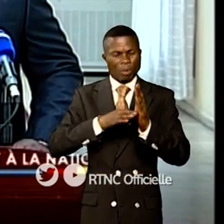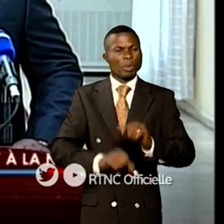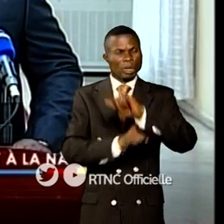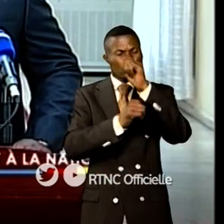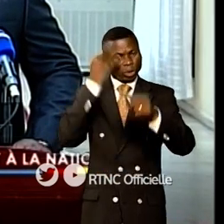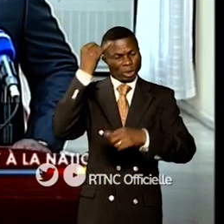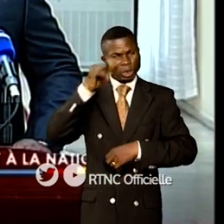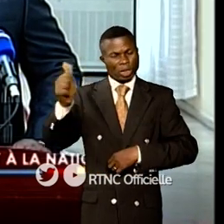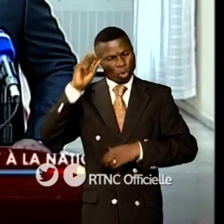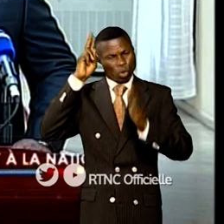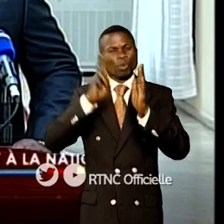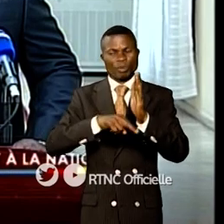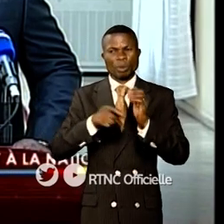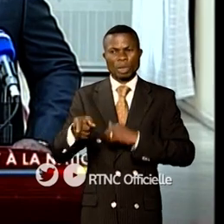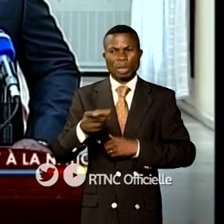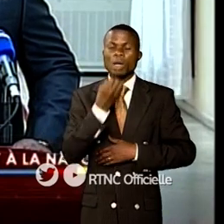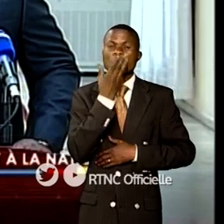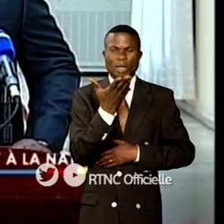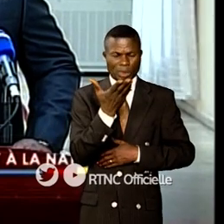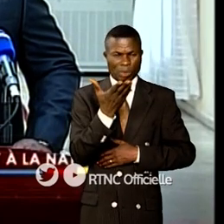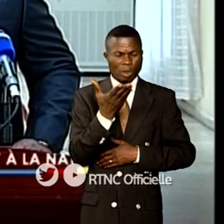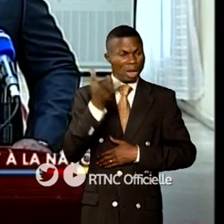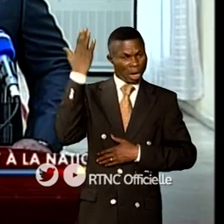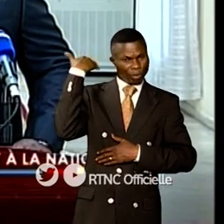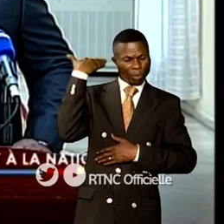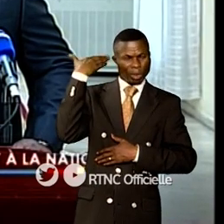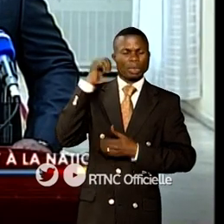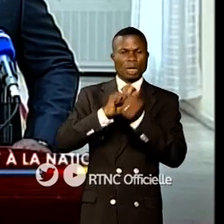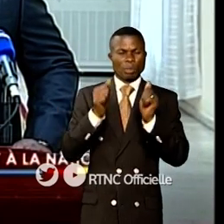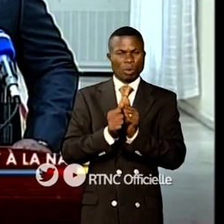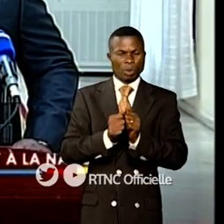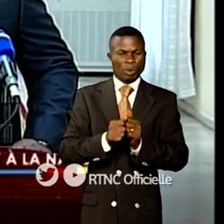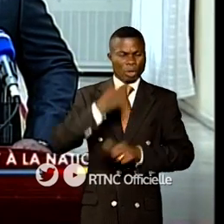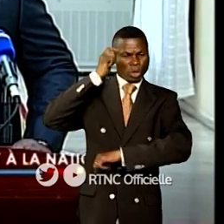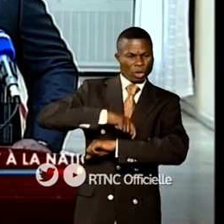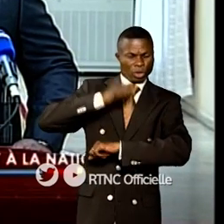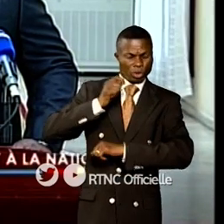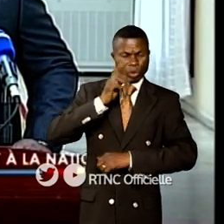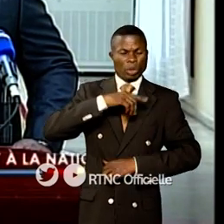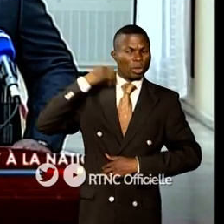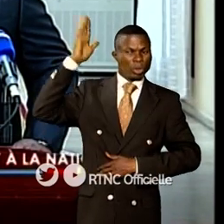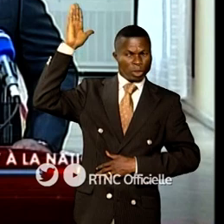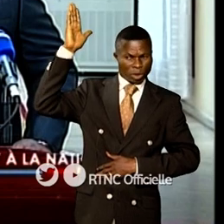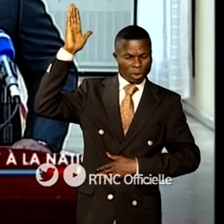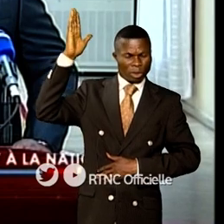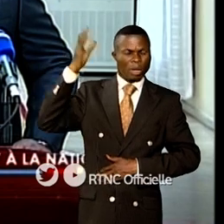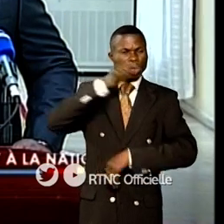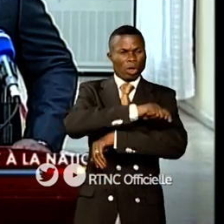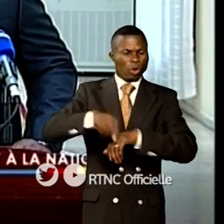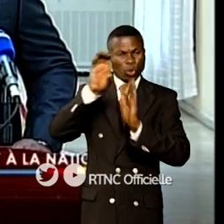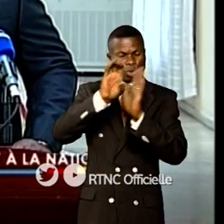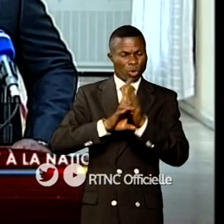certaines initiatives du gouvernement, comme ce fut le cas lors de la prestation de serment des membres de la Cour